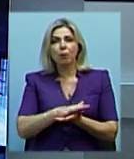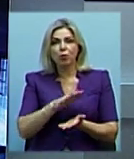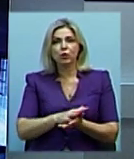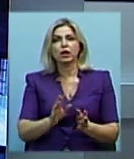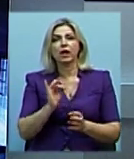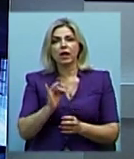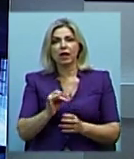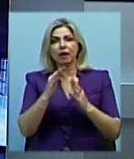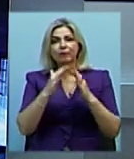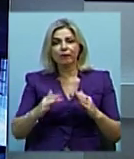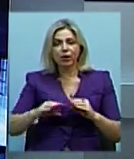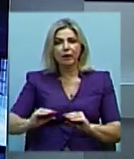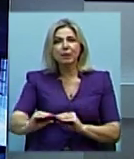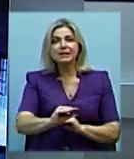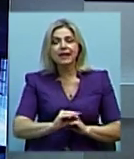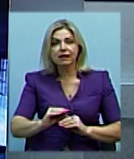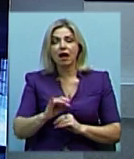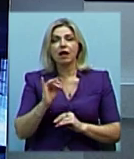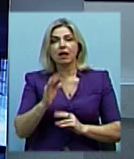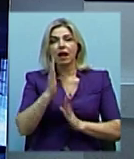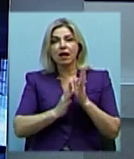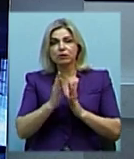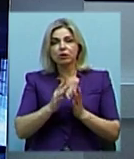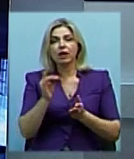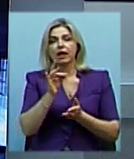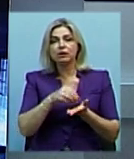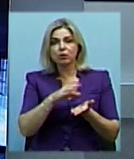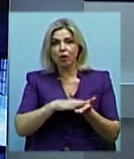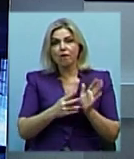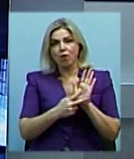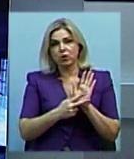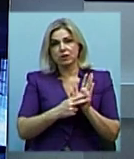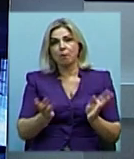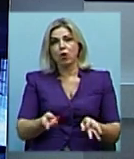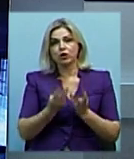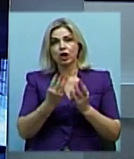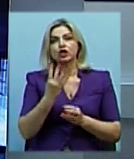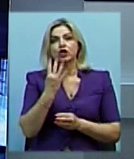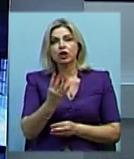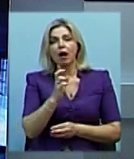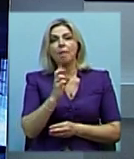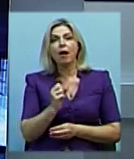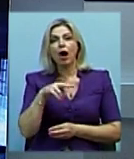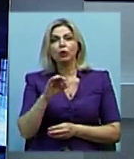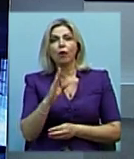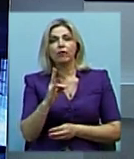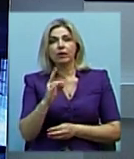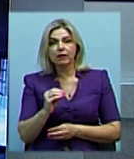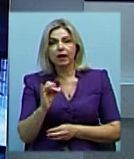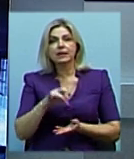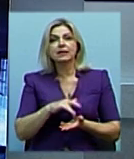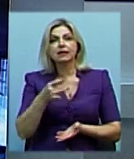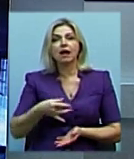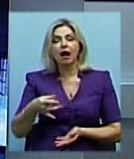та хвойна підстілка. Зокрема, в лісових масивах зареєстровано 8 пожеж. 4 в Балово-Матвіївському урочищі Центрального